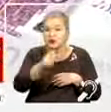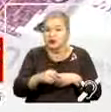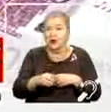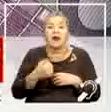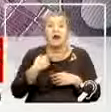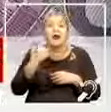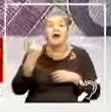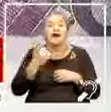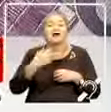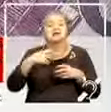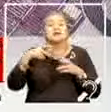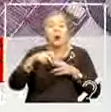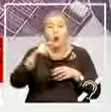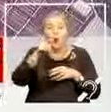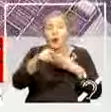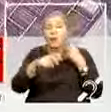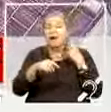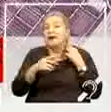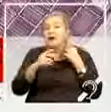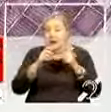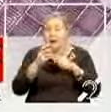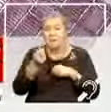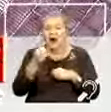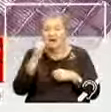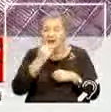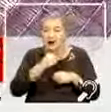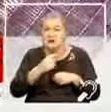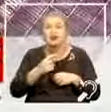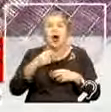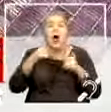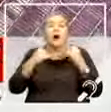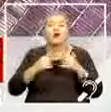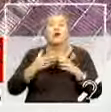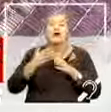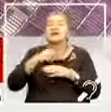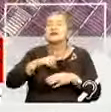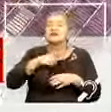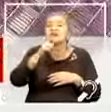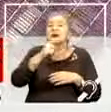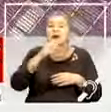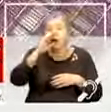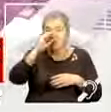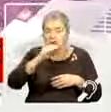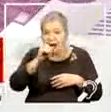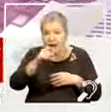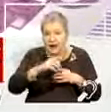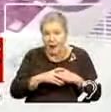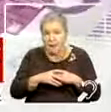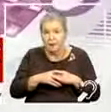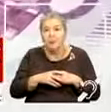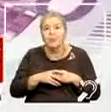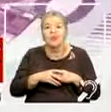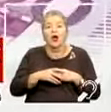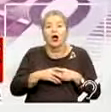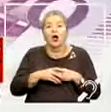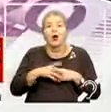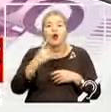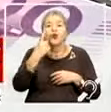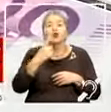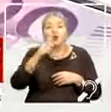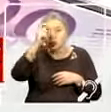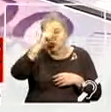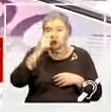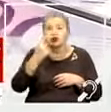în prezent pe teritoriul Bulgariei. Unul ar fi de origine turcă, celălalt ar fi bulgar, și în